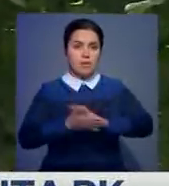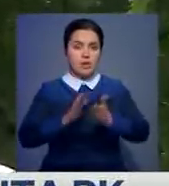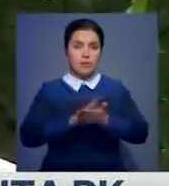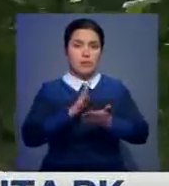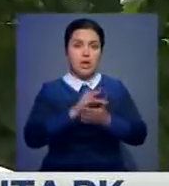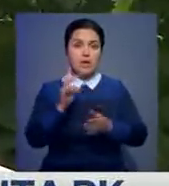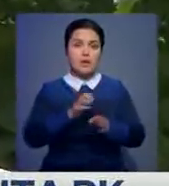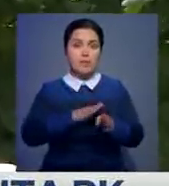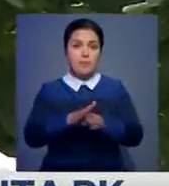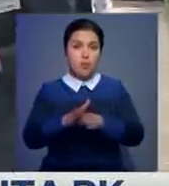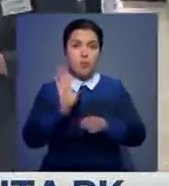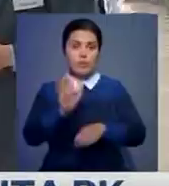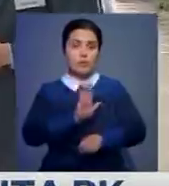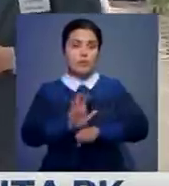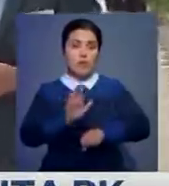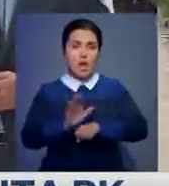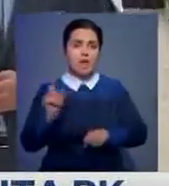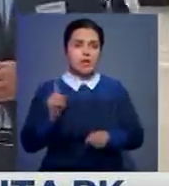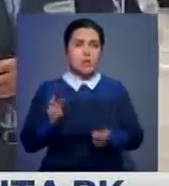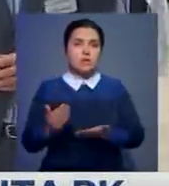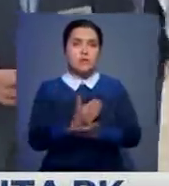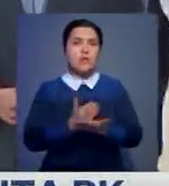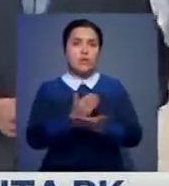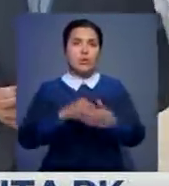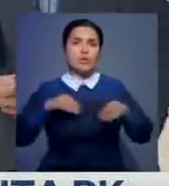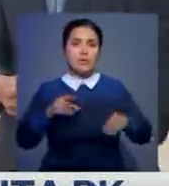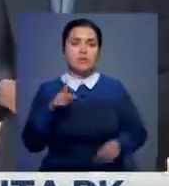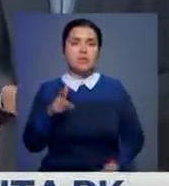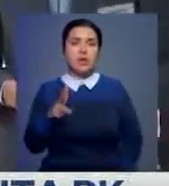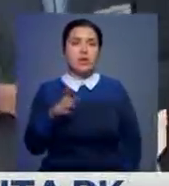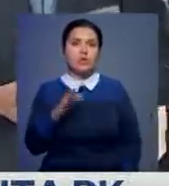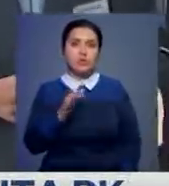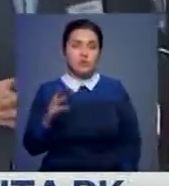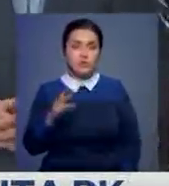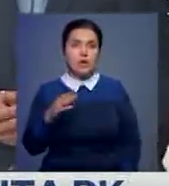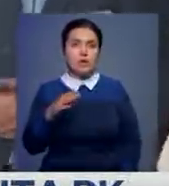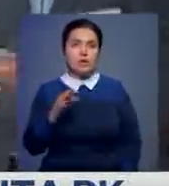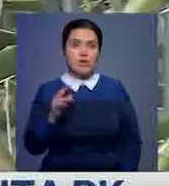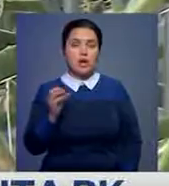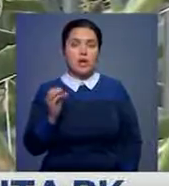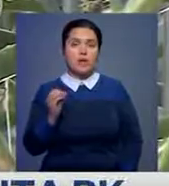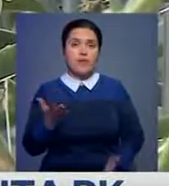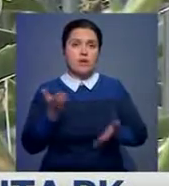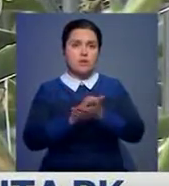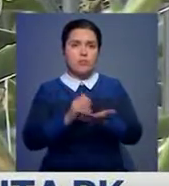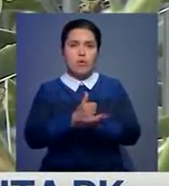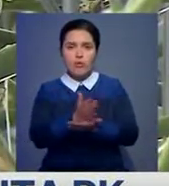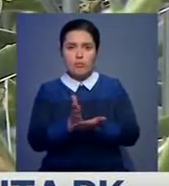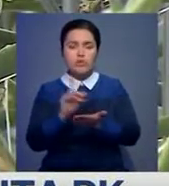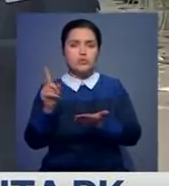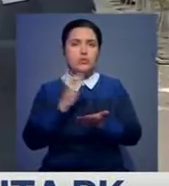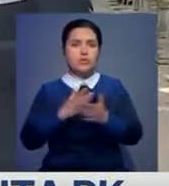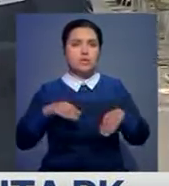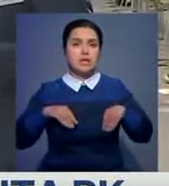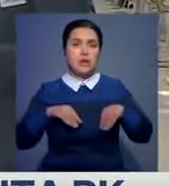на полную проектную мощность ожидается сбор урожая в размере 3000 тонн. Касым-Жомарт Токаев ознакомился с ассортиментом выпускаемой